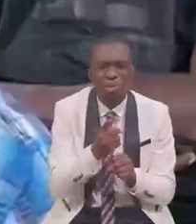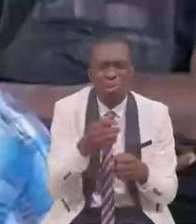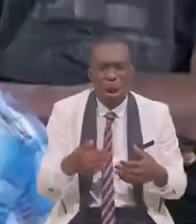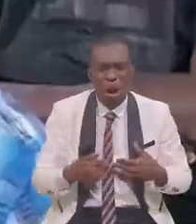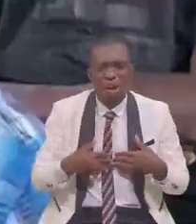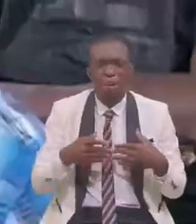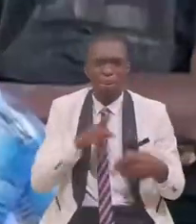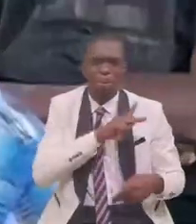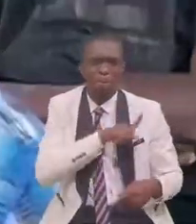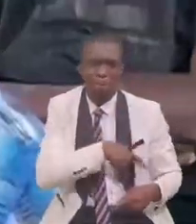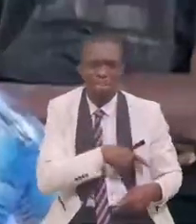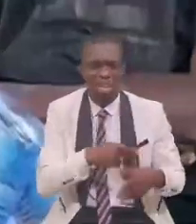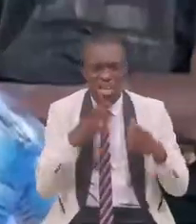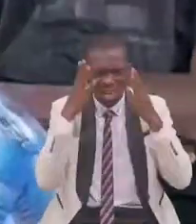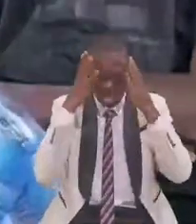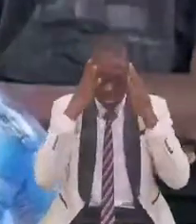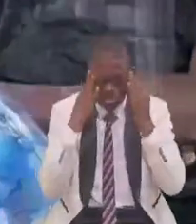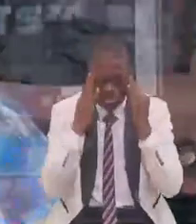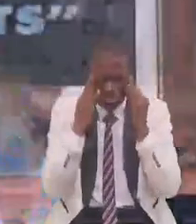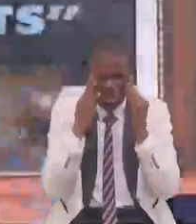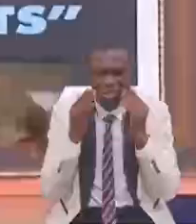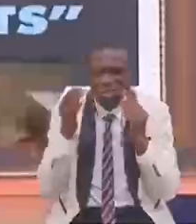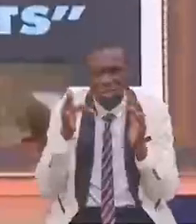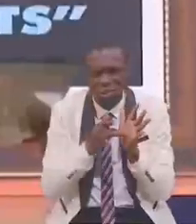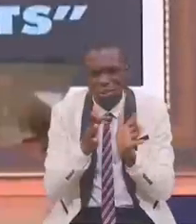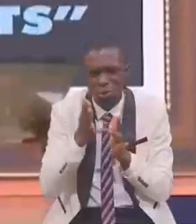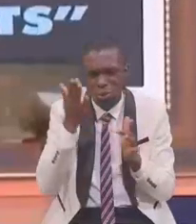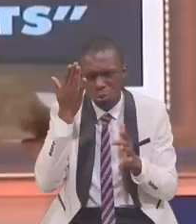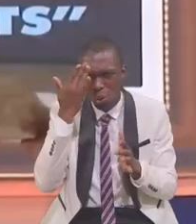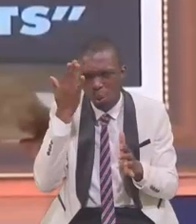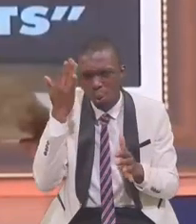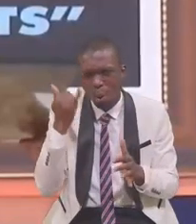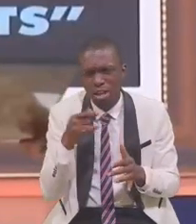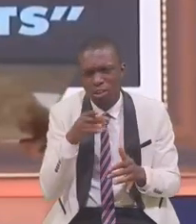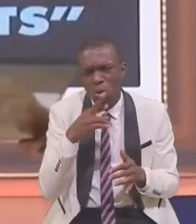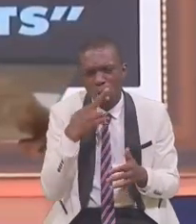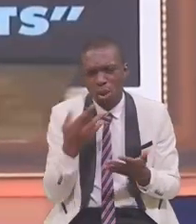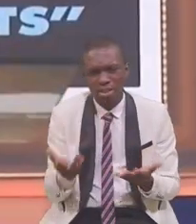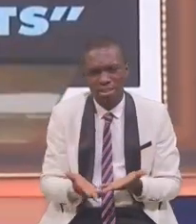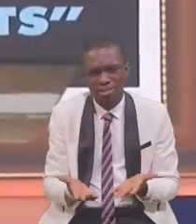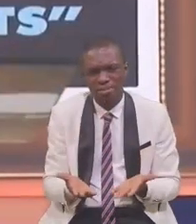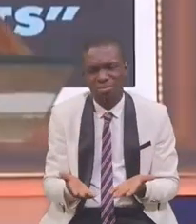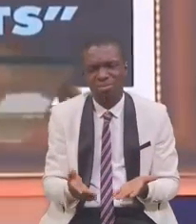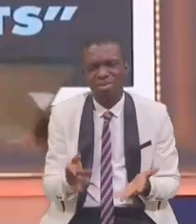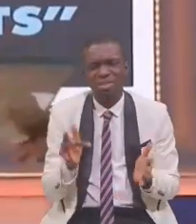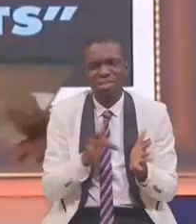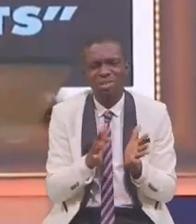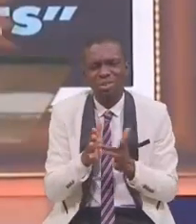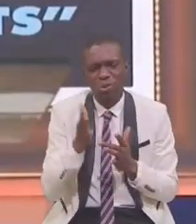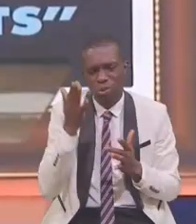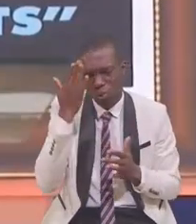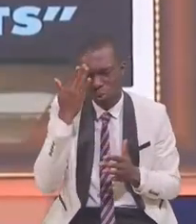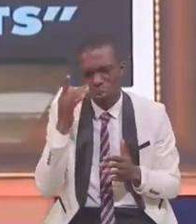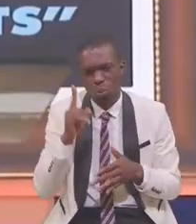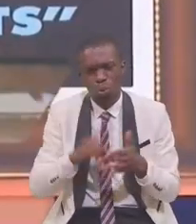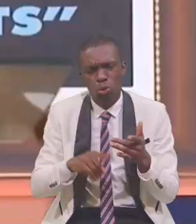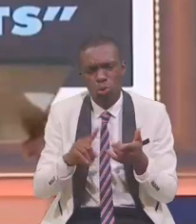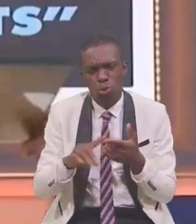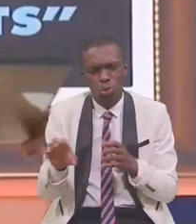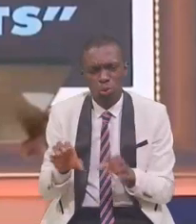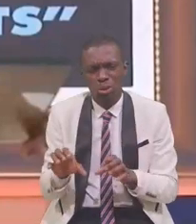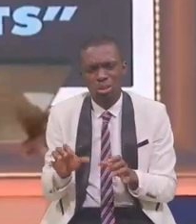Est-ce que vous savez pourquoi vous êtes dans le monde? Jésus savait ce qu'il devait faire dans le monde. Est-ce que tu sais ce que tu dois faire dans le monde? Jésus sait ce qu'il faut faire et